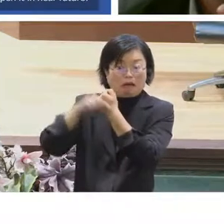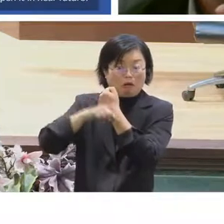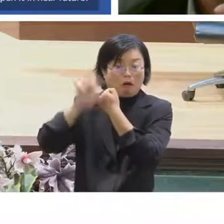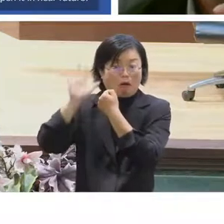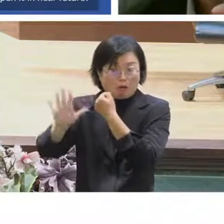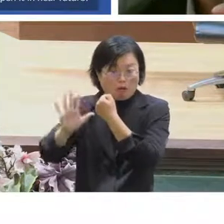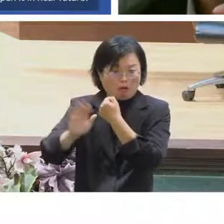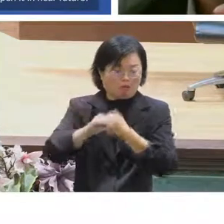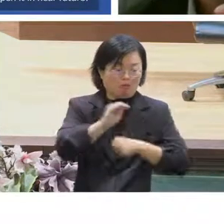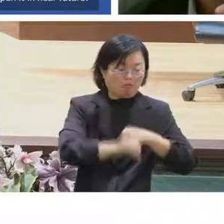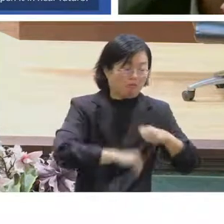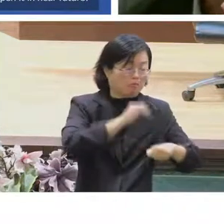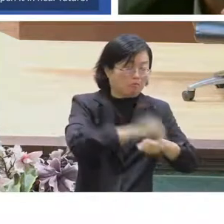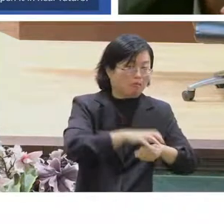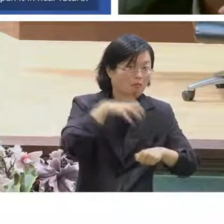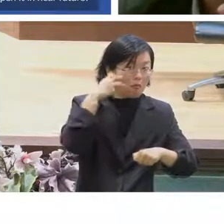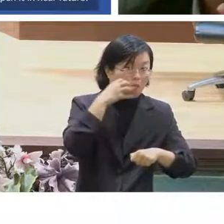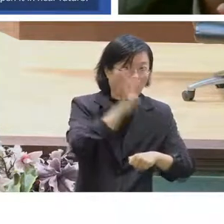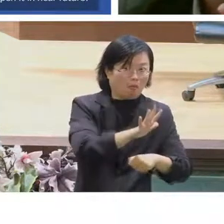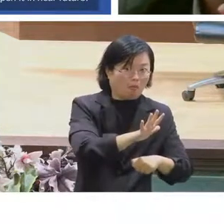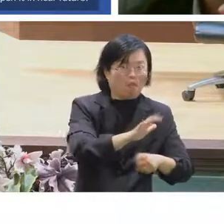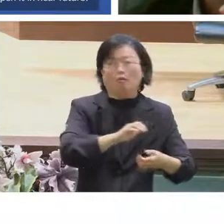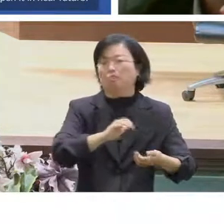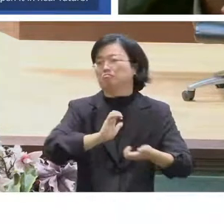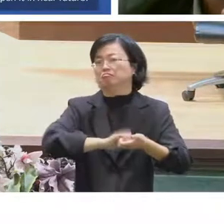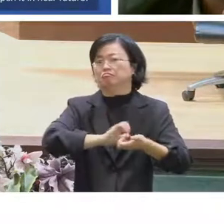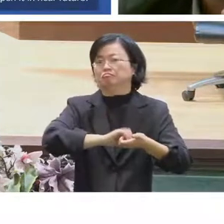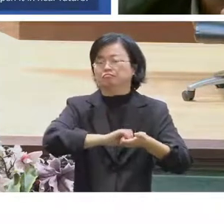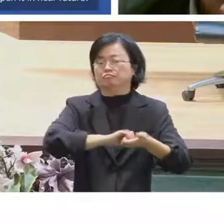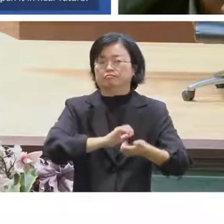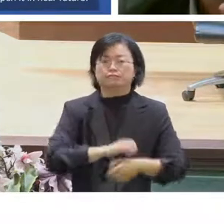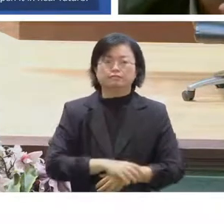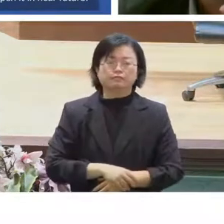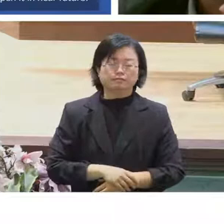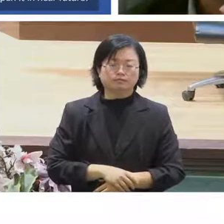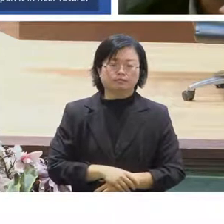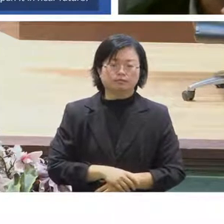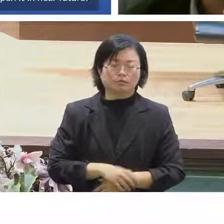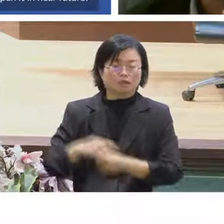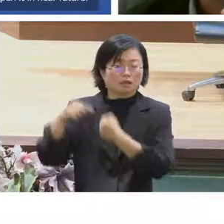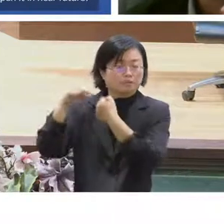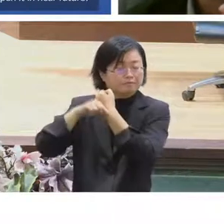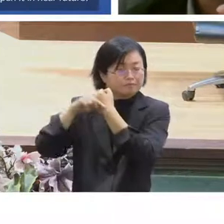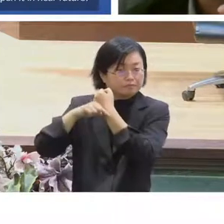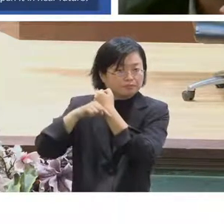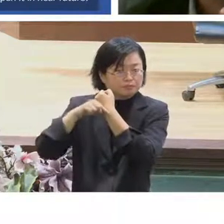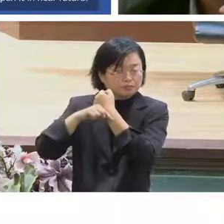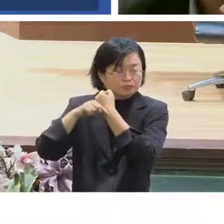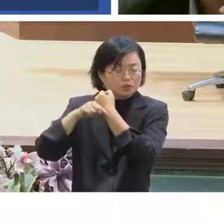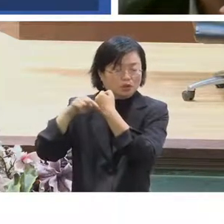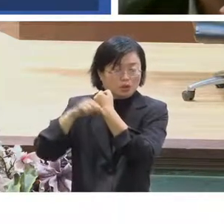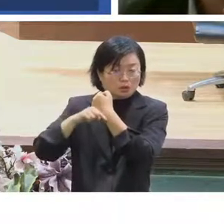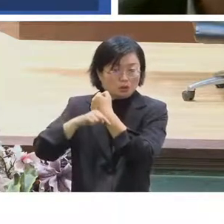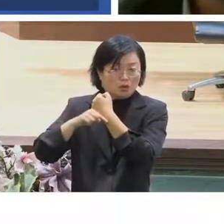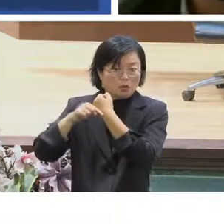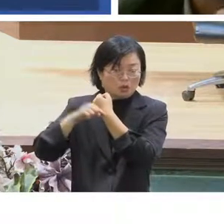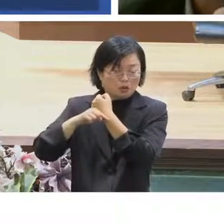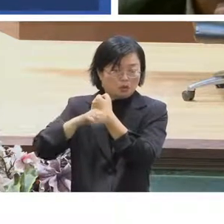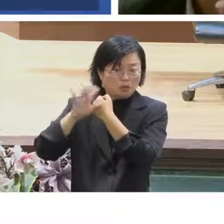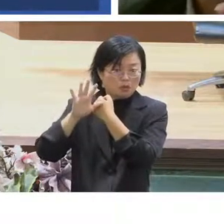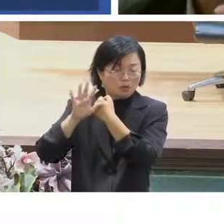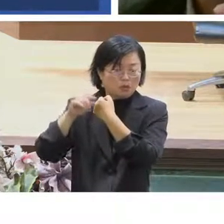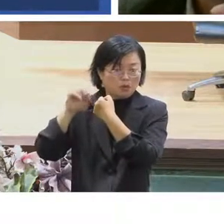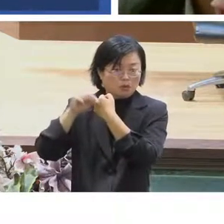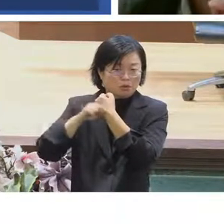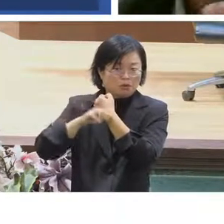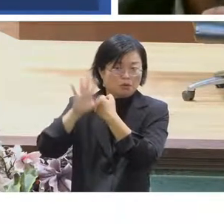是研究的本质，就是你研究的东西，如果你一定知道有成果的话，它就一定不是